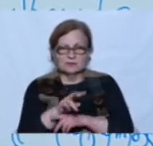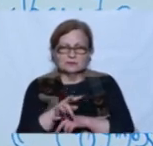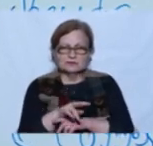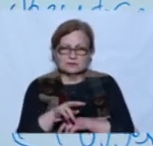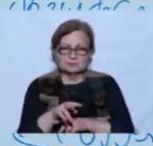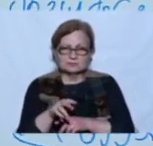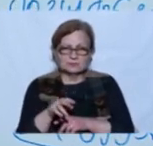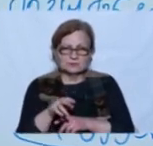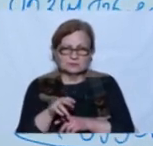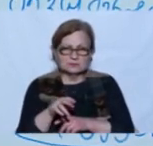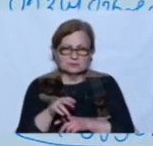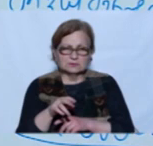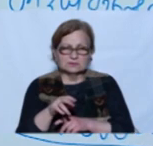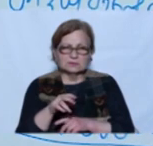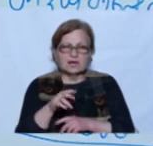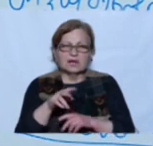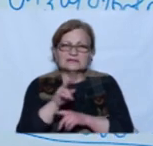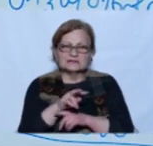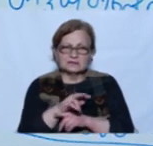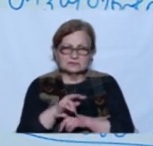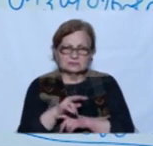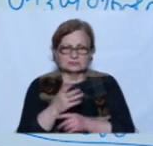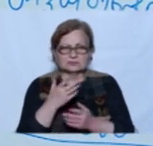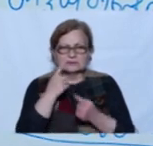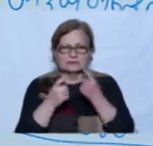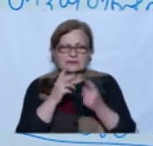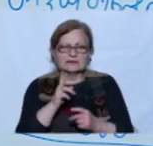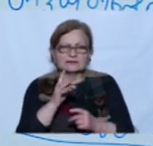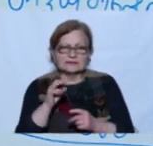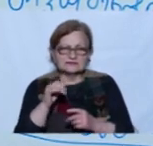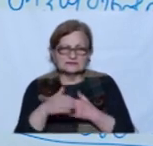ლიტერატურის, ლიტერატურული კრიტიკის, პუბლიცისტიკის